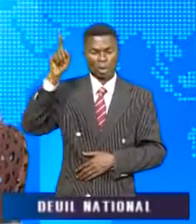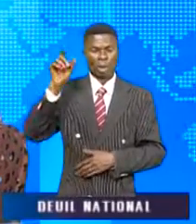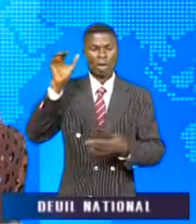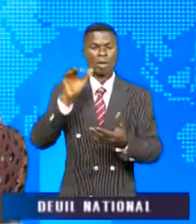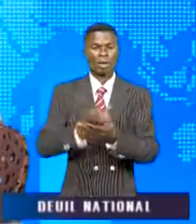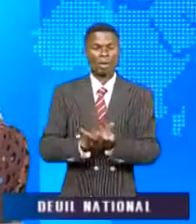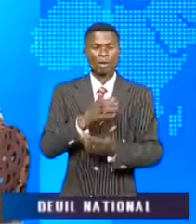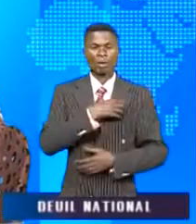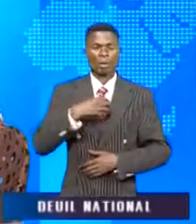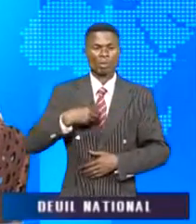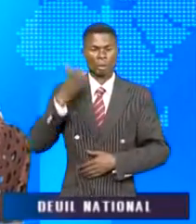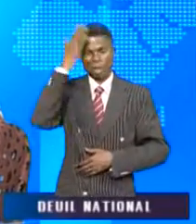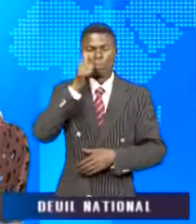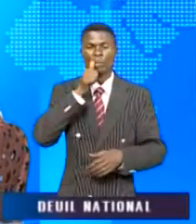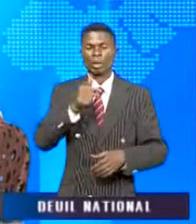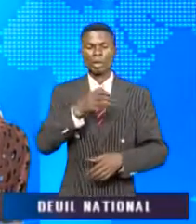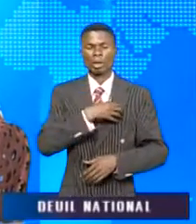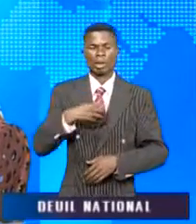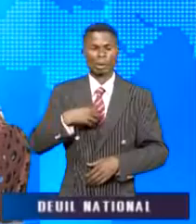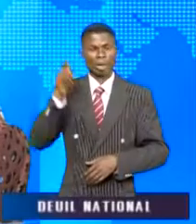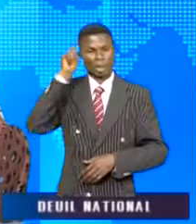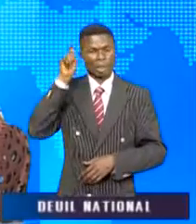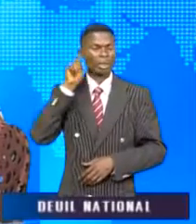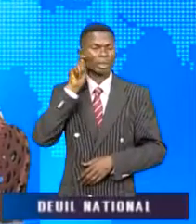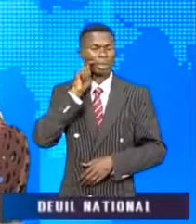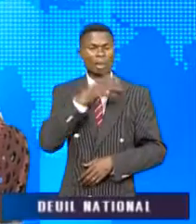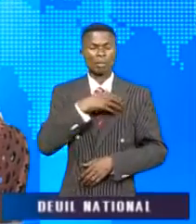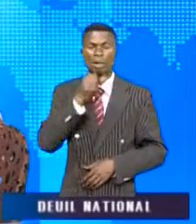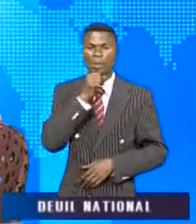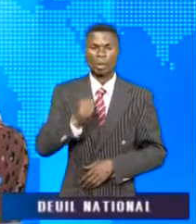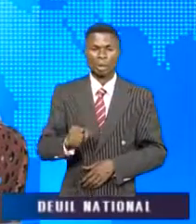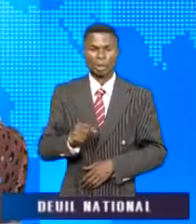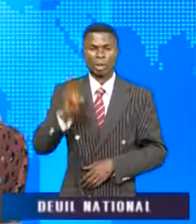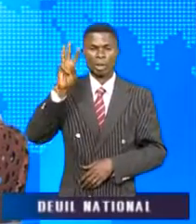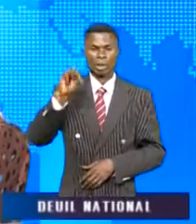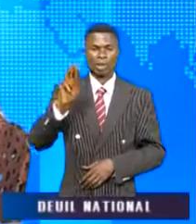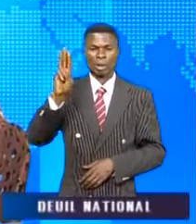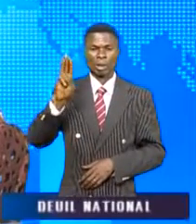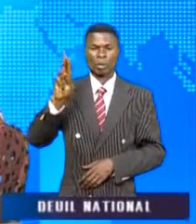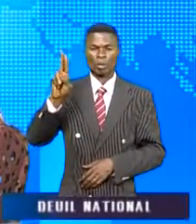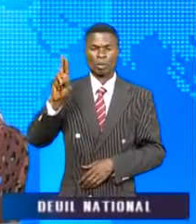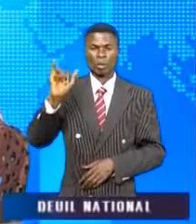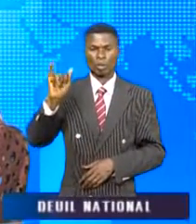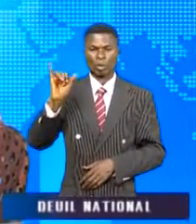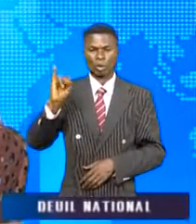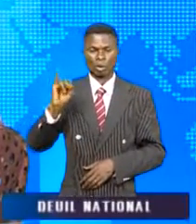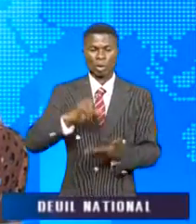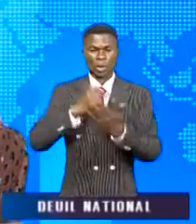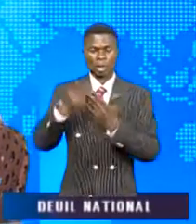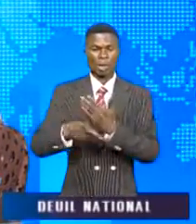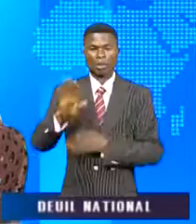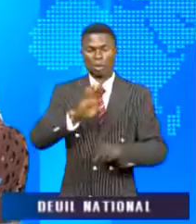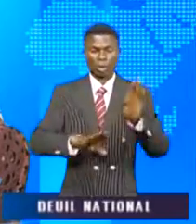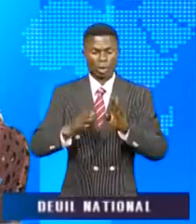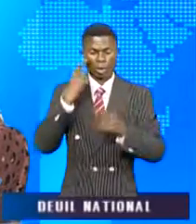épouse, mère, belle-mère, tante et grand-mère Mbouyi Monique Bernadette. Le programme des obsèques se présente